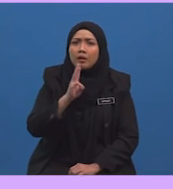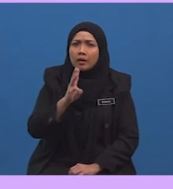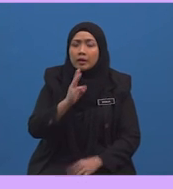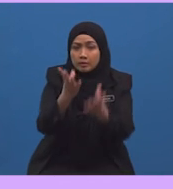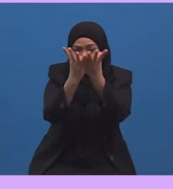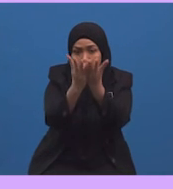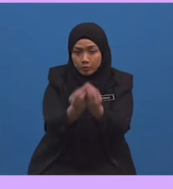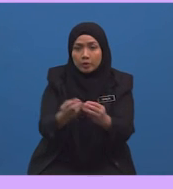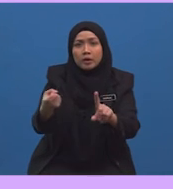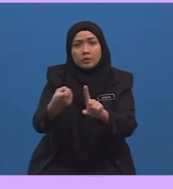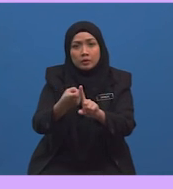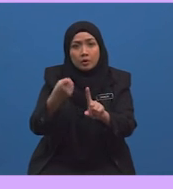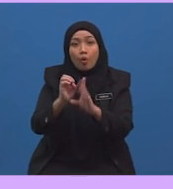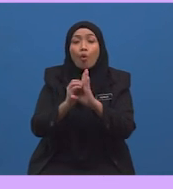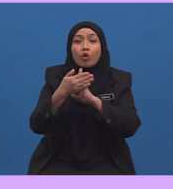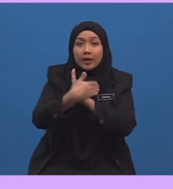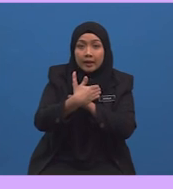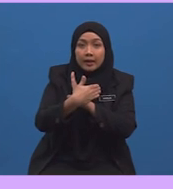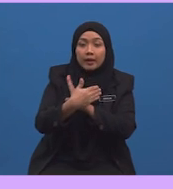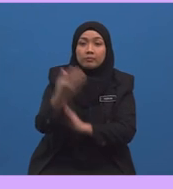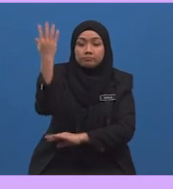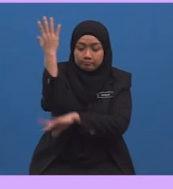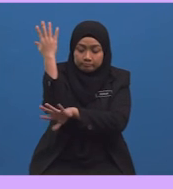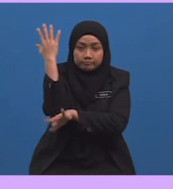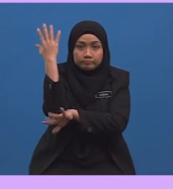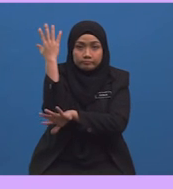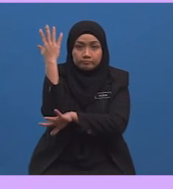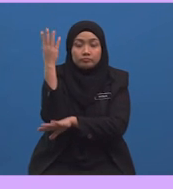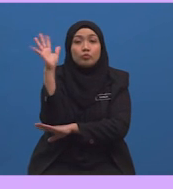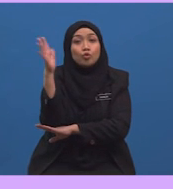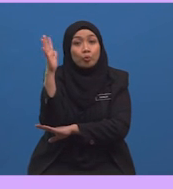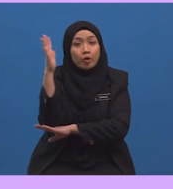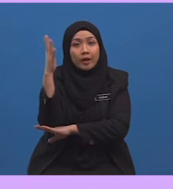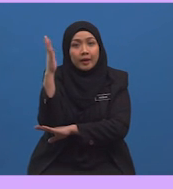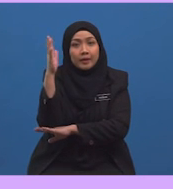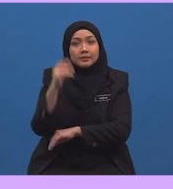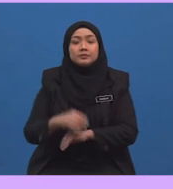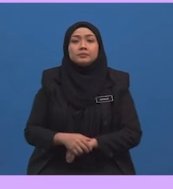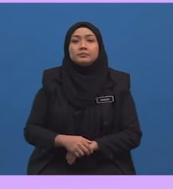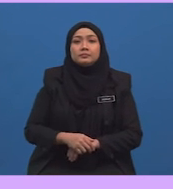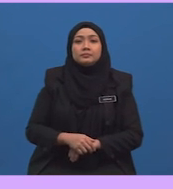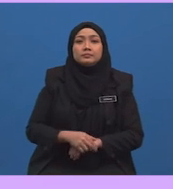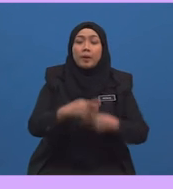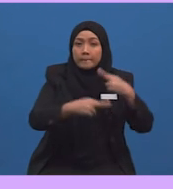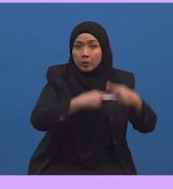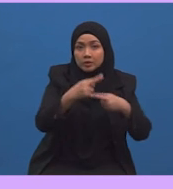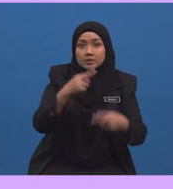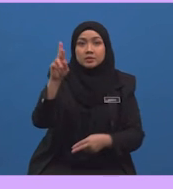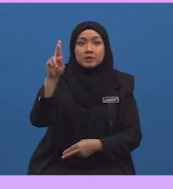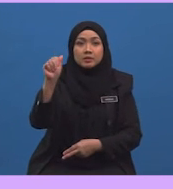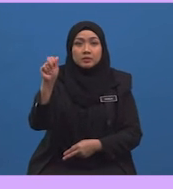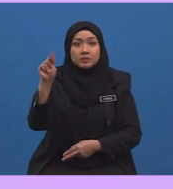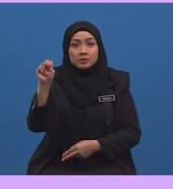Air diserap oleh akar tumbuhan dari tanah dan dibebaskan ke atmosfera melalui transpirasi. Haiwan